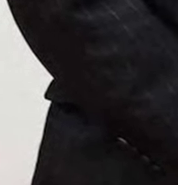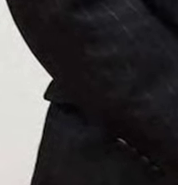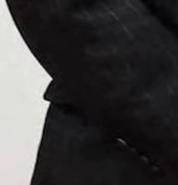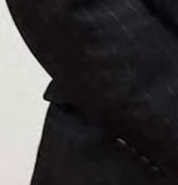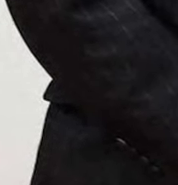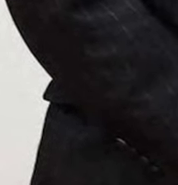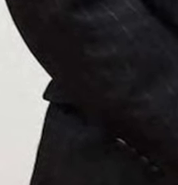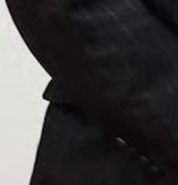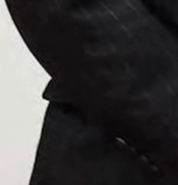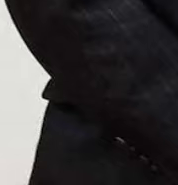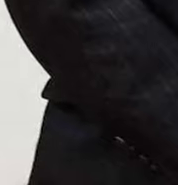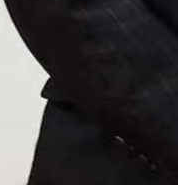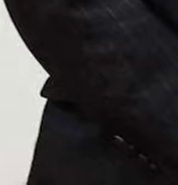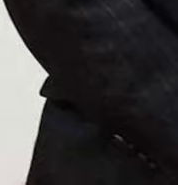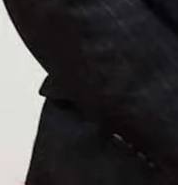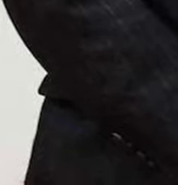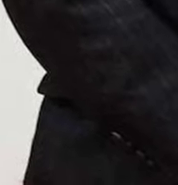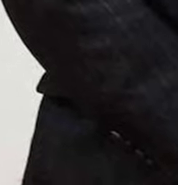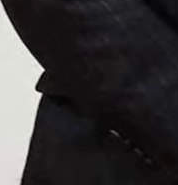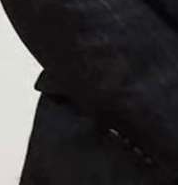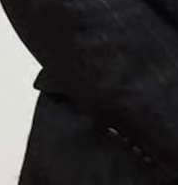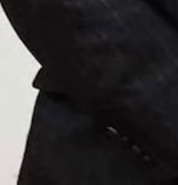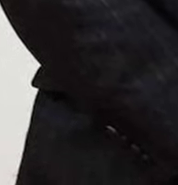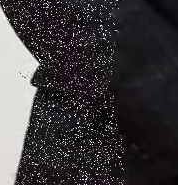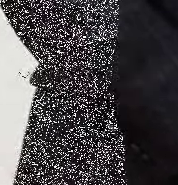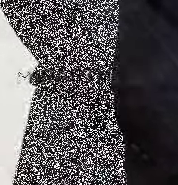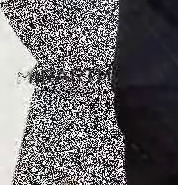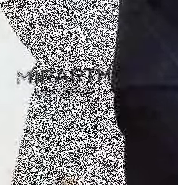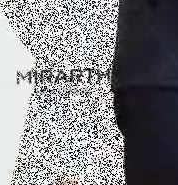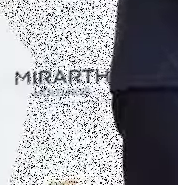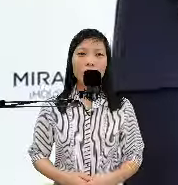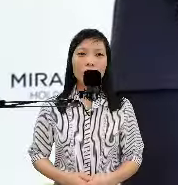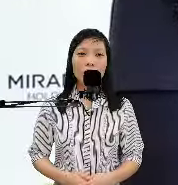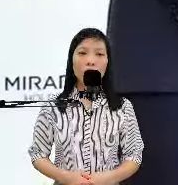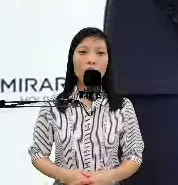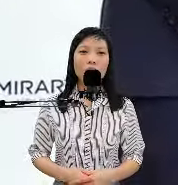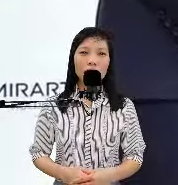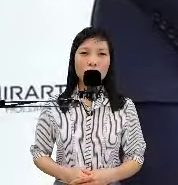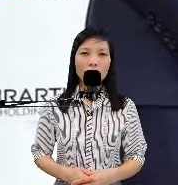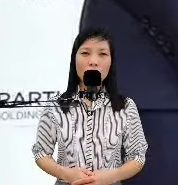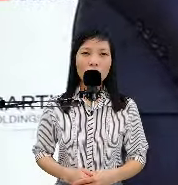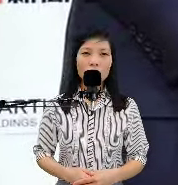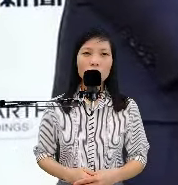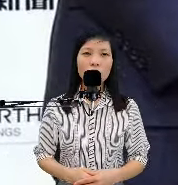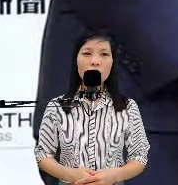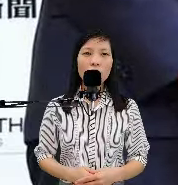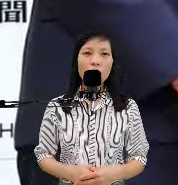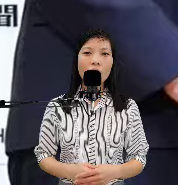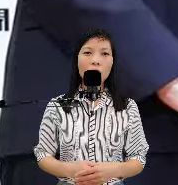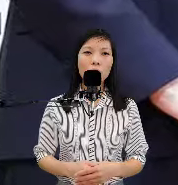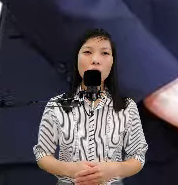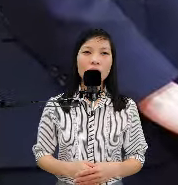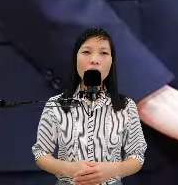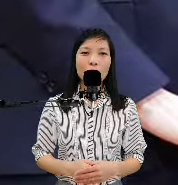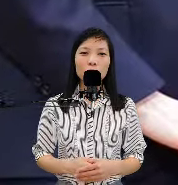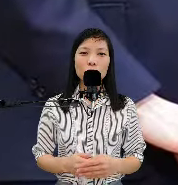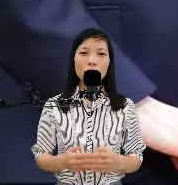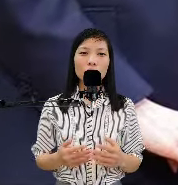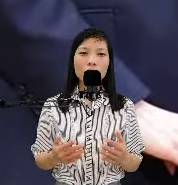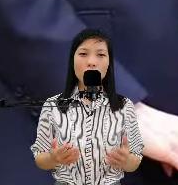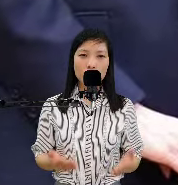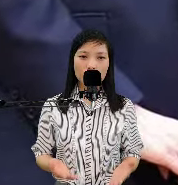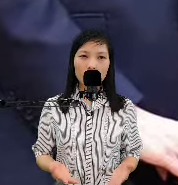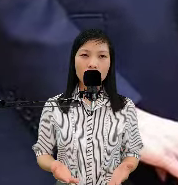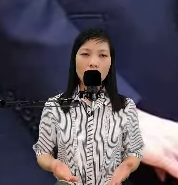日新潟市中央区のホテルで行われた将棋の起用戦初防衛を目指す藤井相太